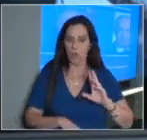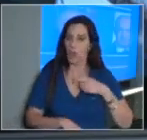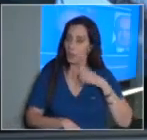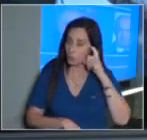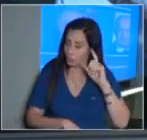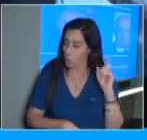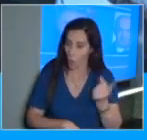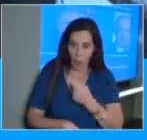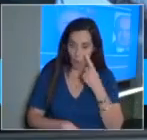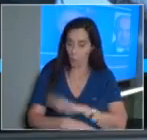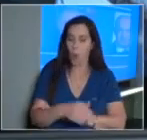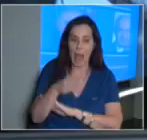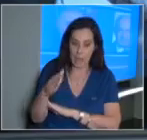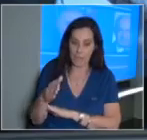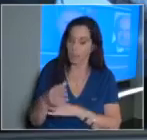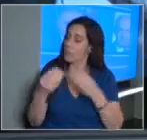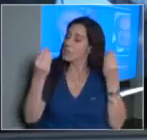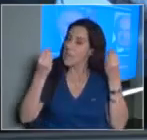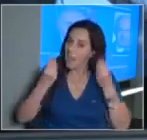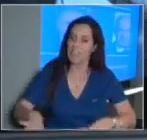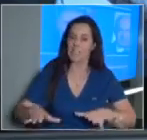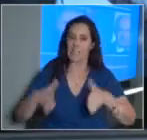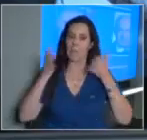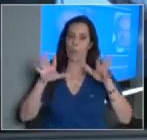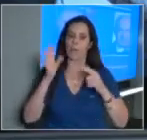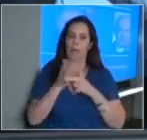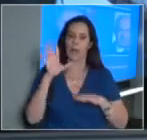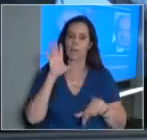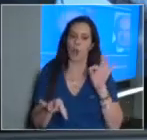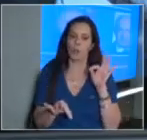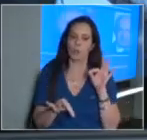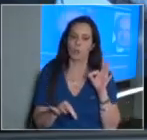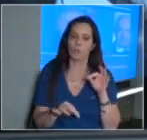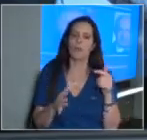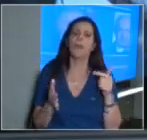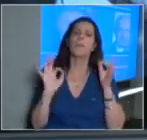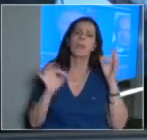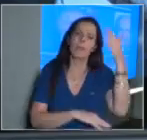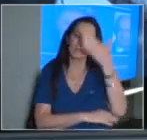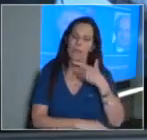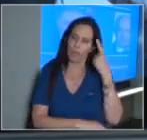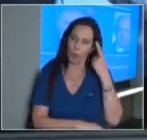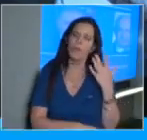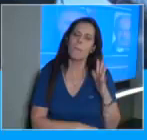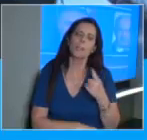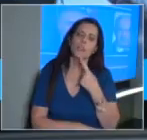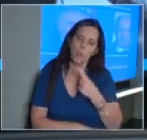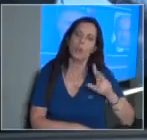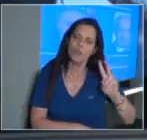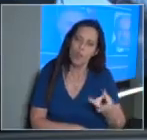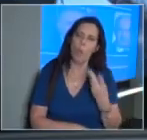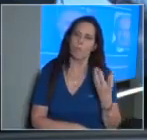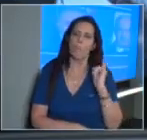חושש שכולנו, כל גוש הימין יצא ניזוק מאוד מבחירות בטווח זמן כזה. אגב, בעיקר מדינת ישראל, תחשבו מה המשמעות